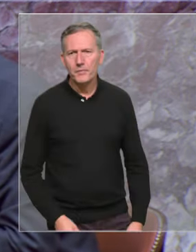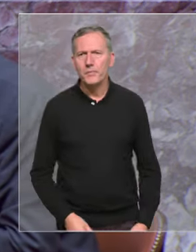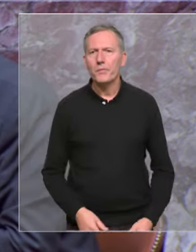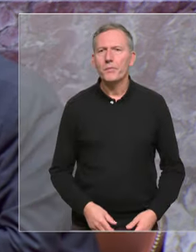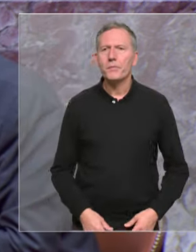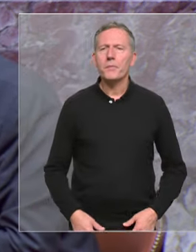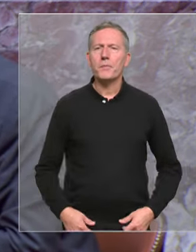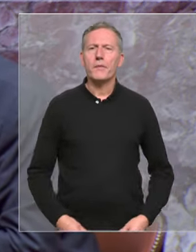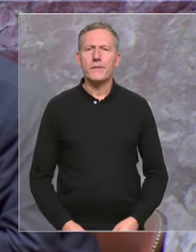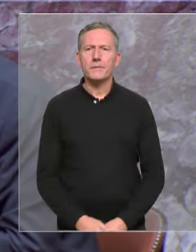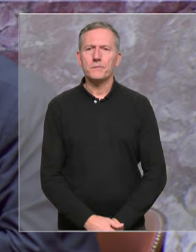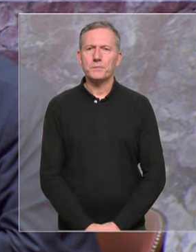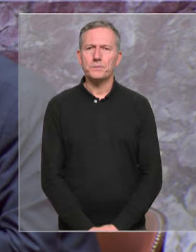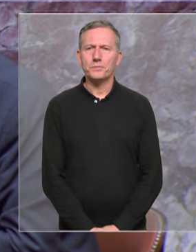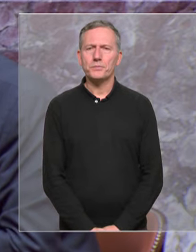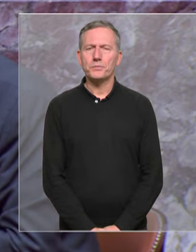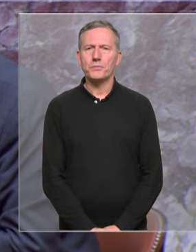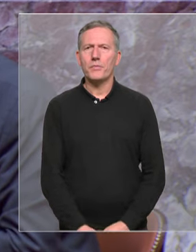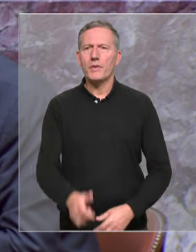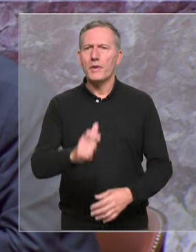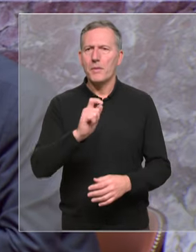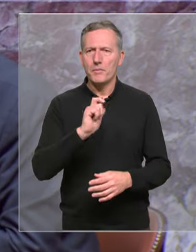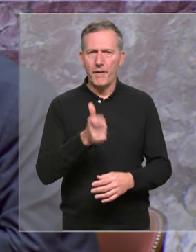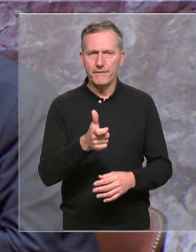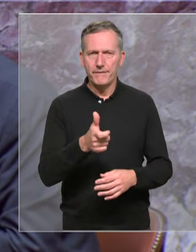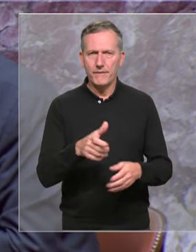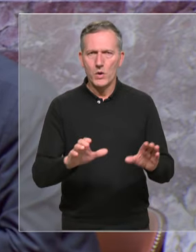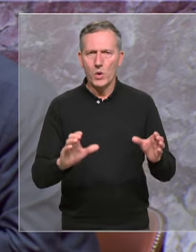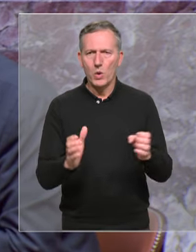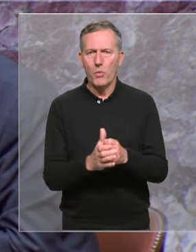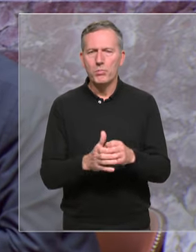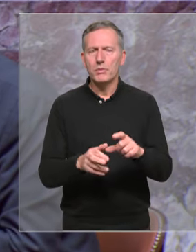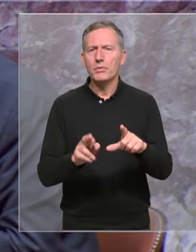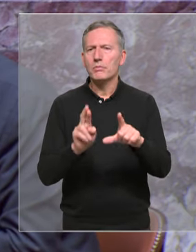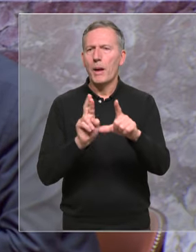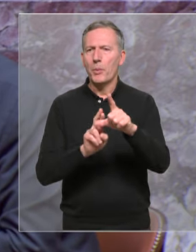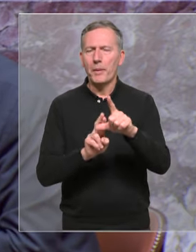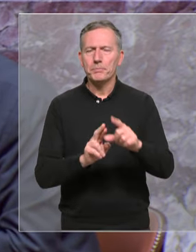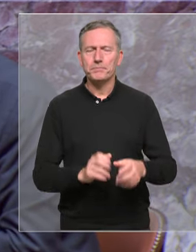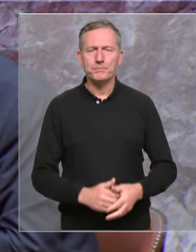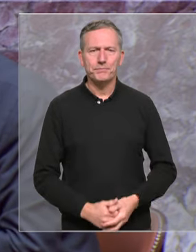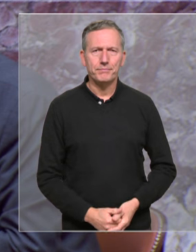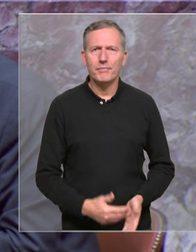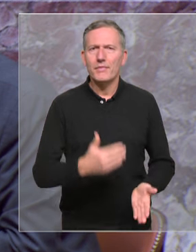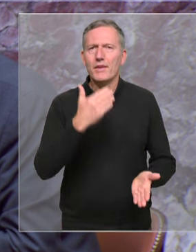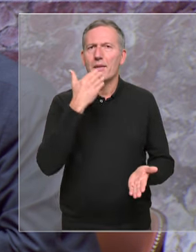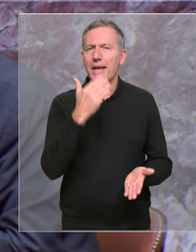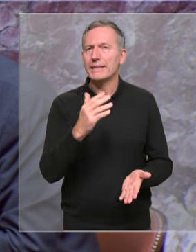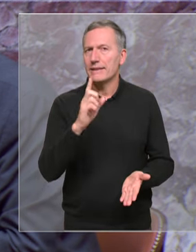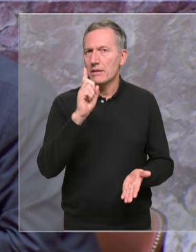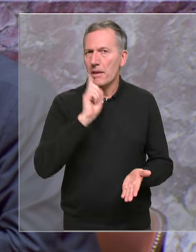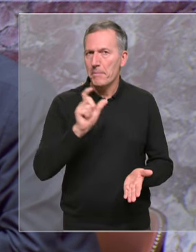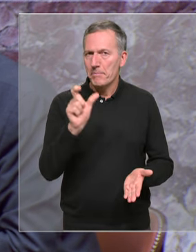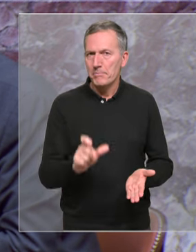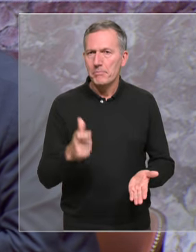S'il vous plaît. La parole est à Madame Christelle Pétex pour le groupe Les Républicains. Merci, Madame la